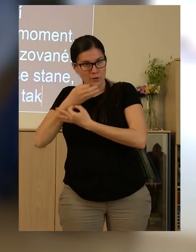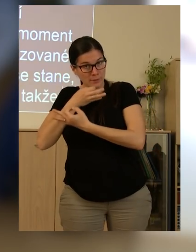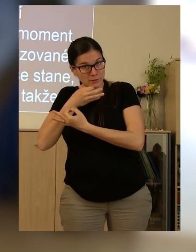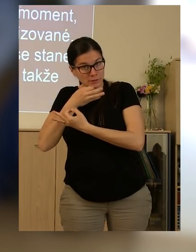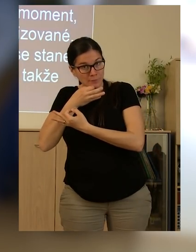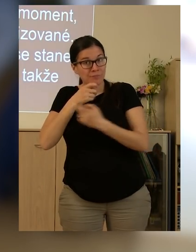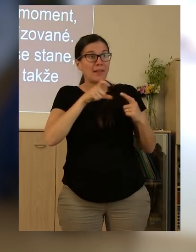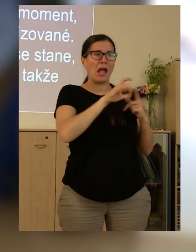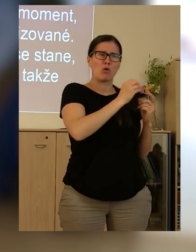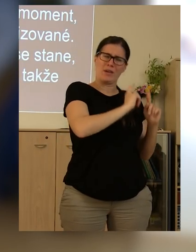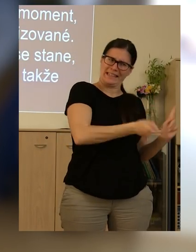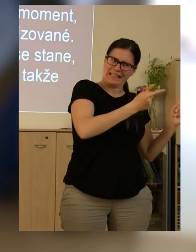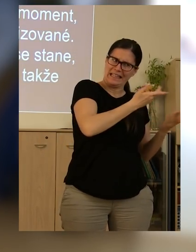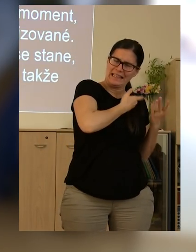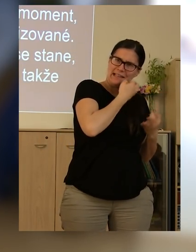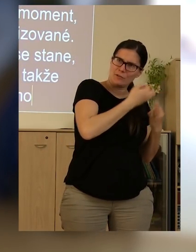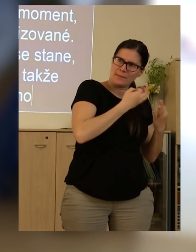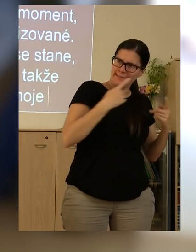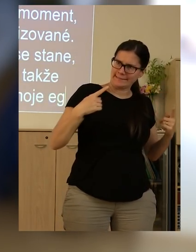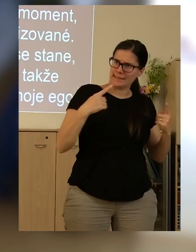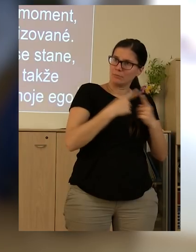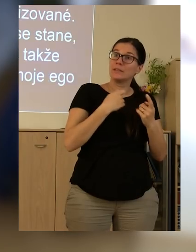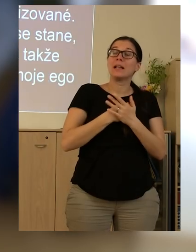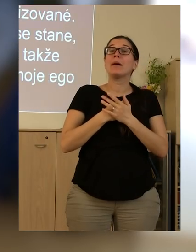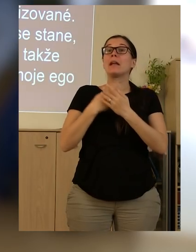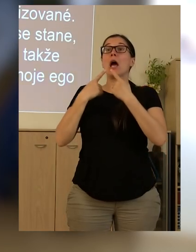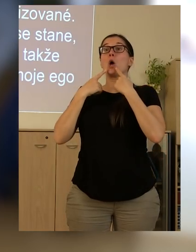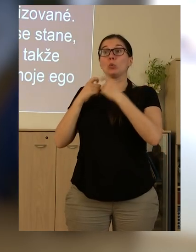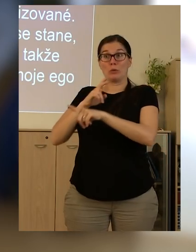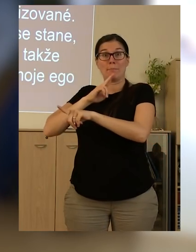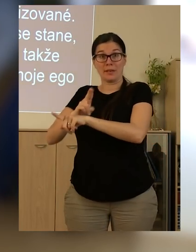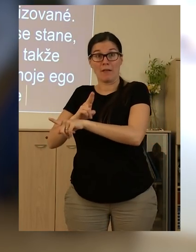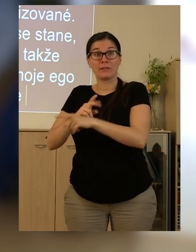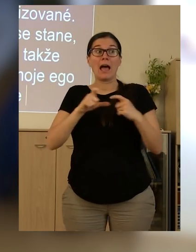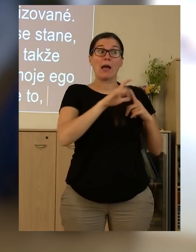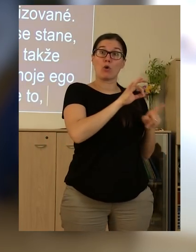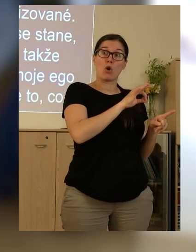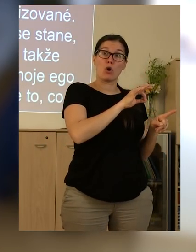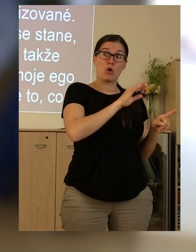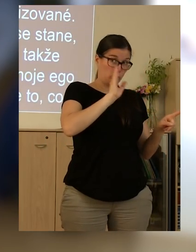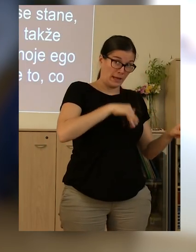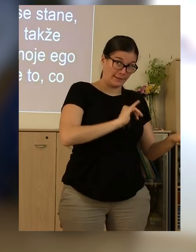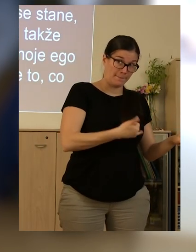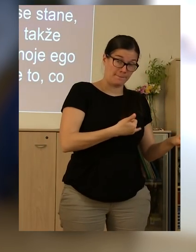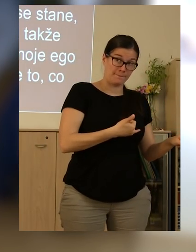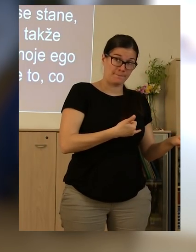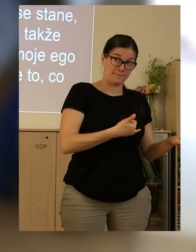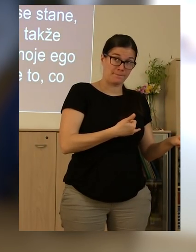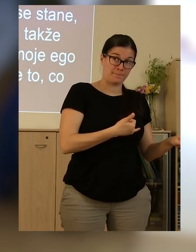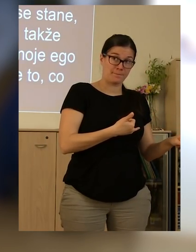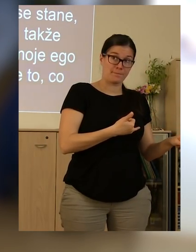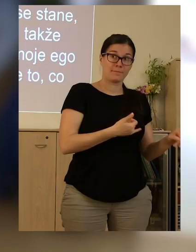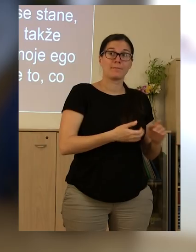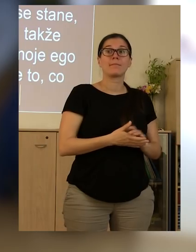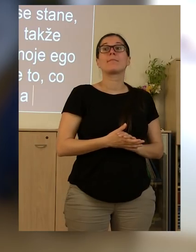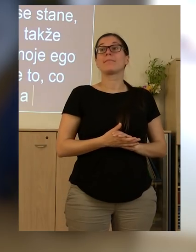moje ego říká něco úplně jiného, takže to, co říká moje duše, je pravda a to, co říká moje ego, je blbost. To